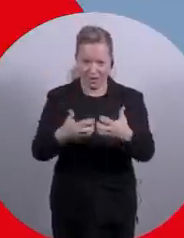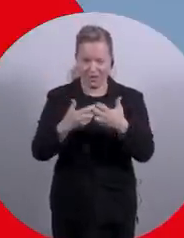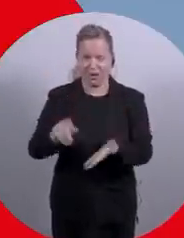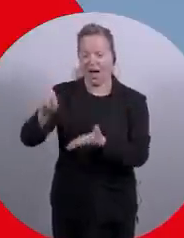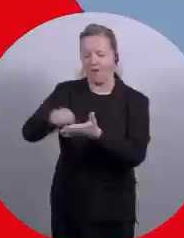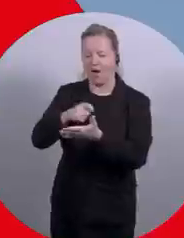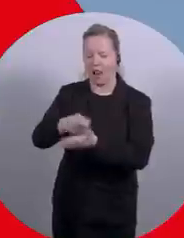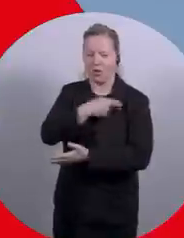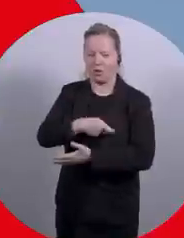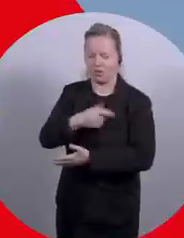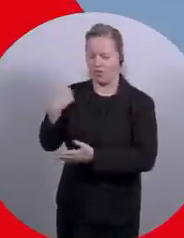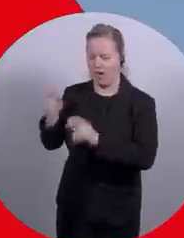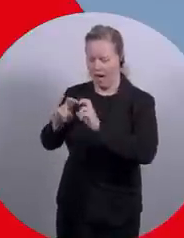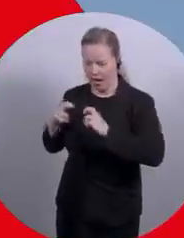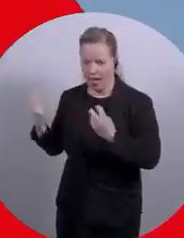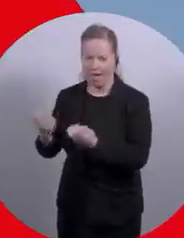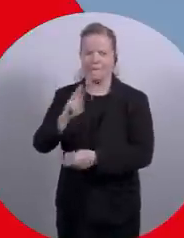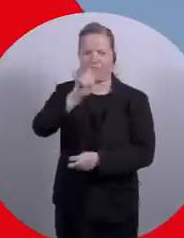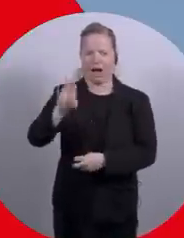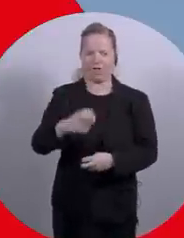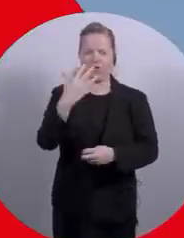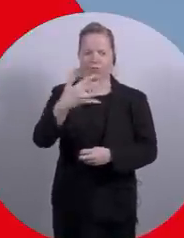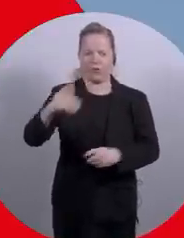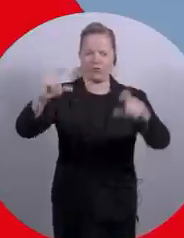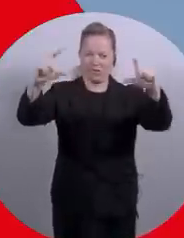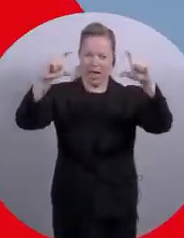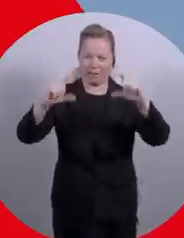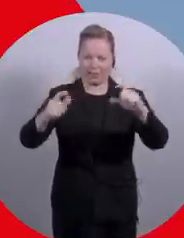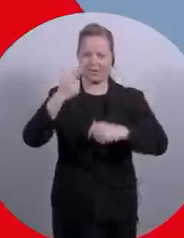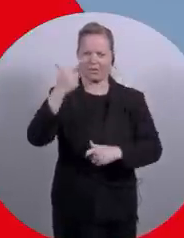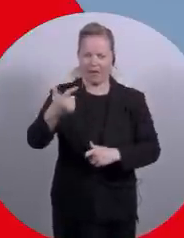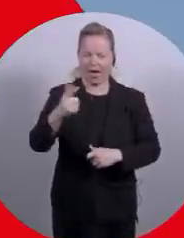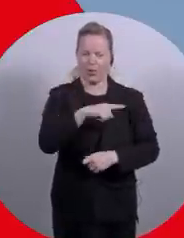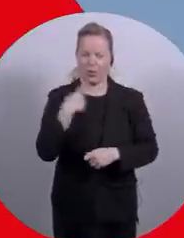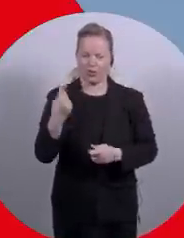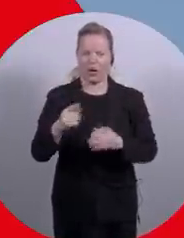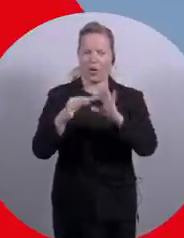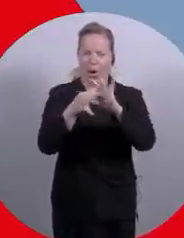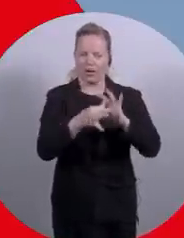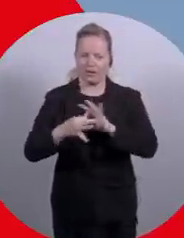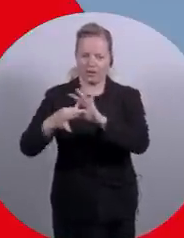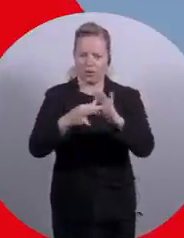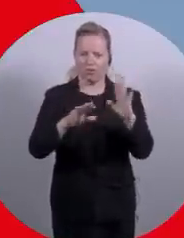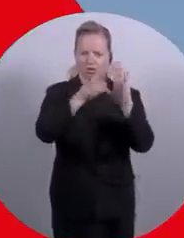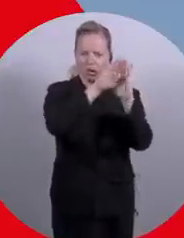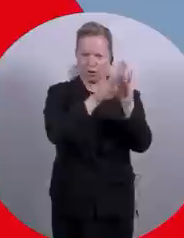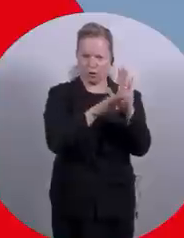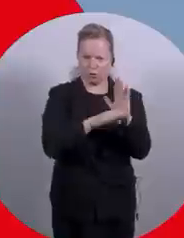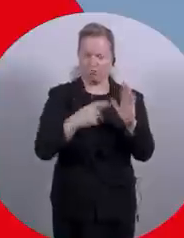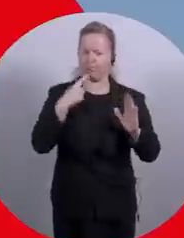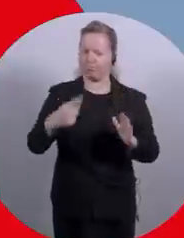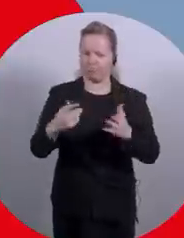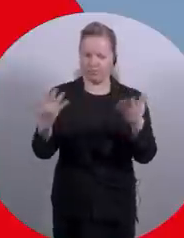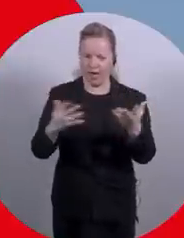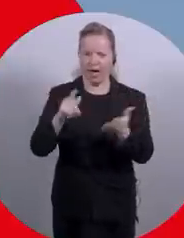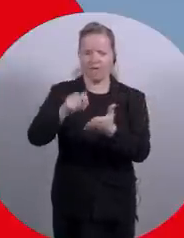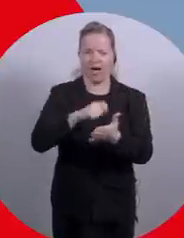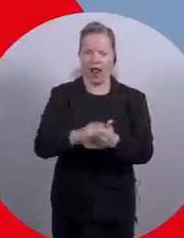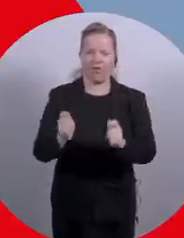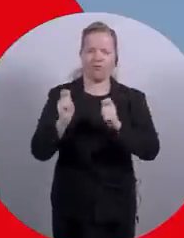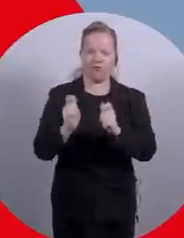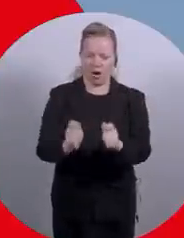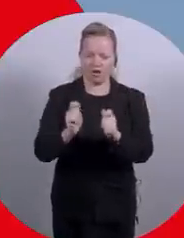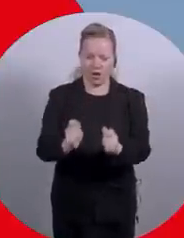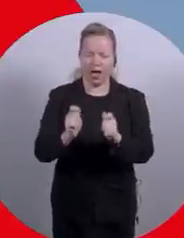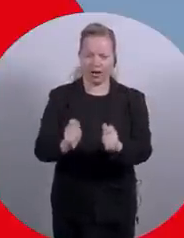und gemäß Paragraph 55 Absatz zwei unseres organisationsstatuts einen Wahlvorschlag das zu